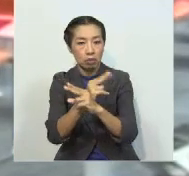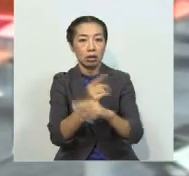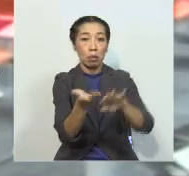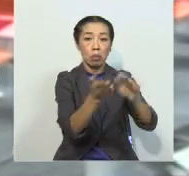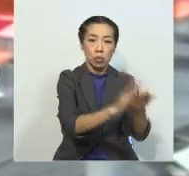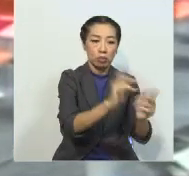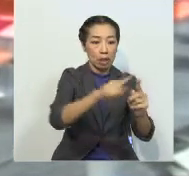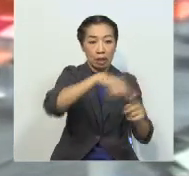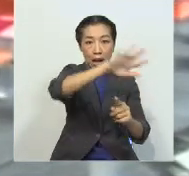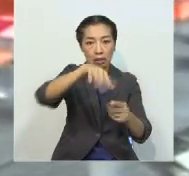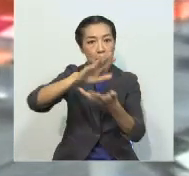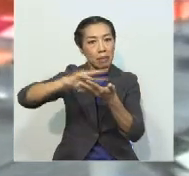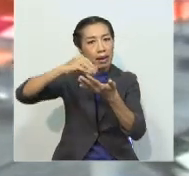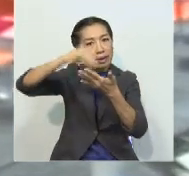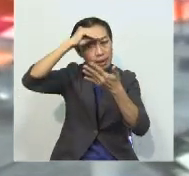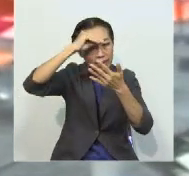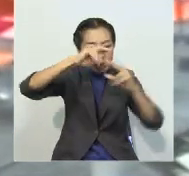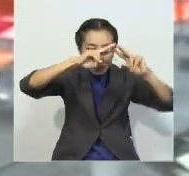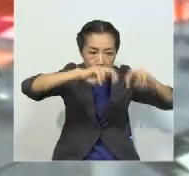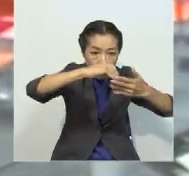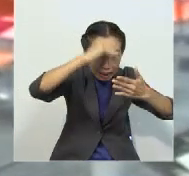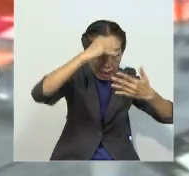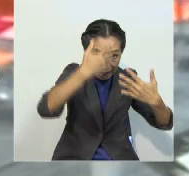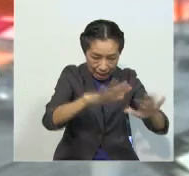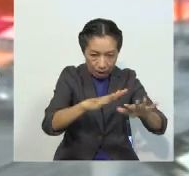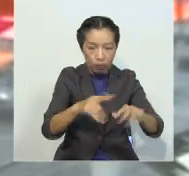วันนี้มีศิษยานุศิษย์มาร่วมวางดอกไม้จันทร์เป็นจำนวนมากครับ